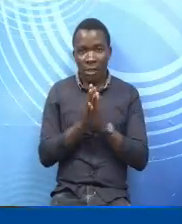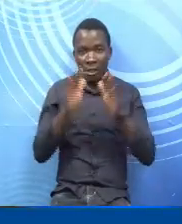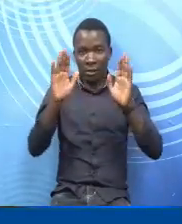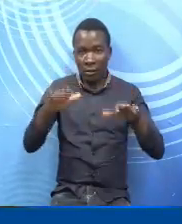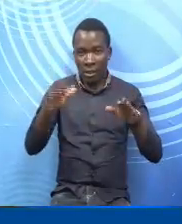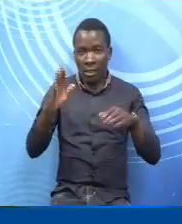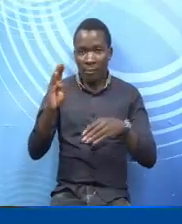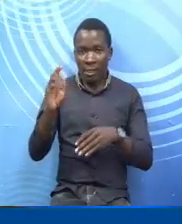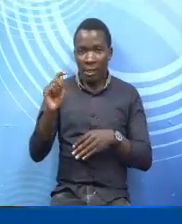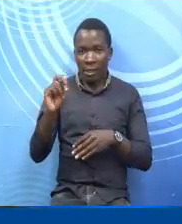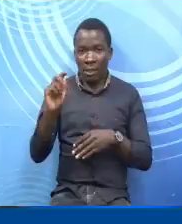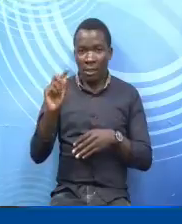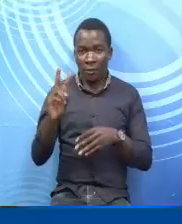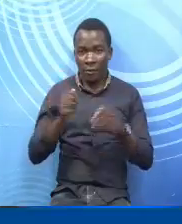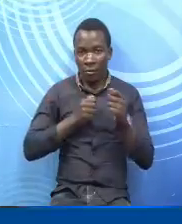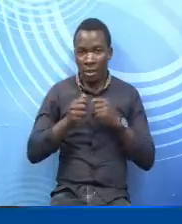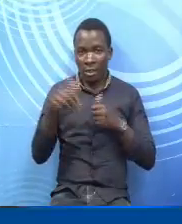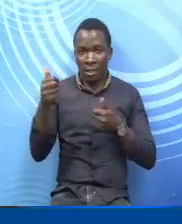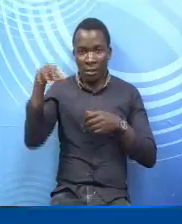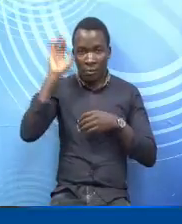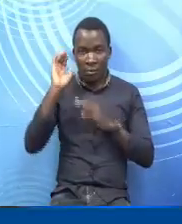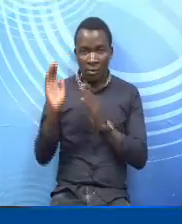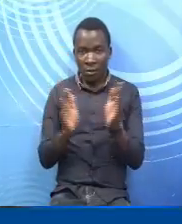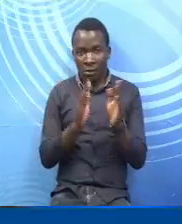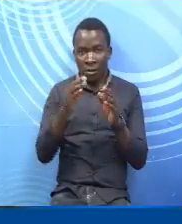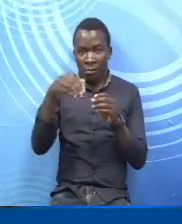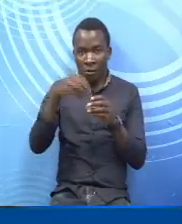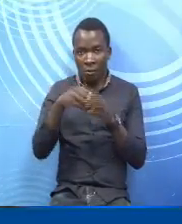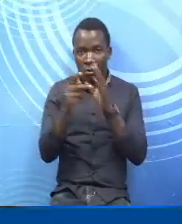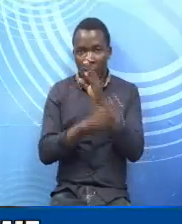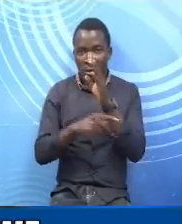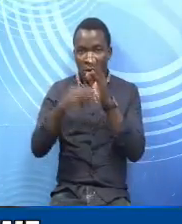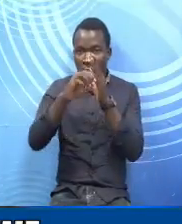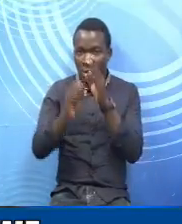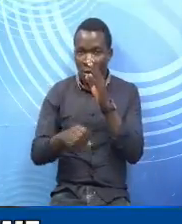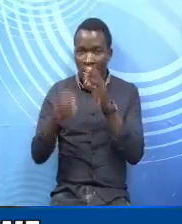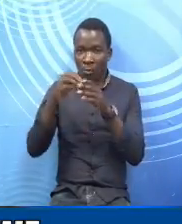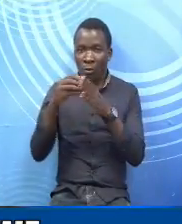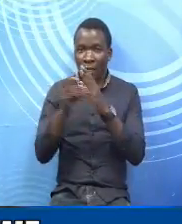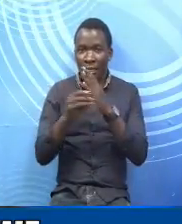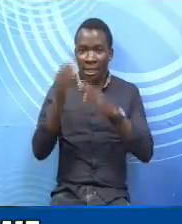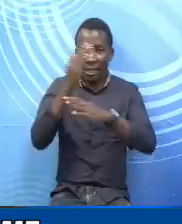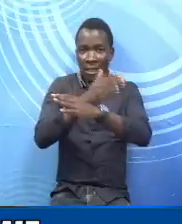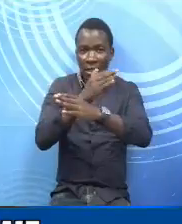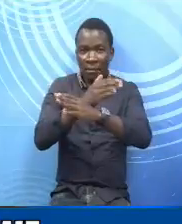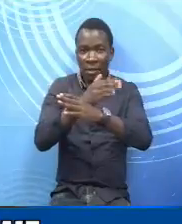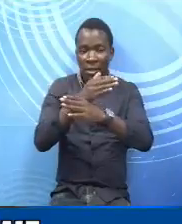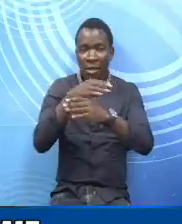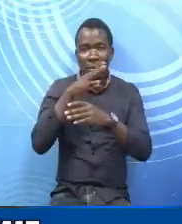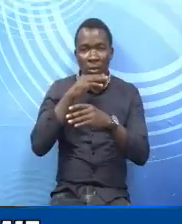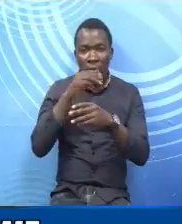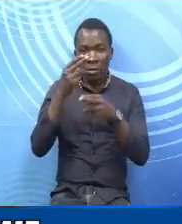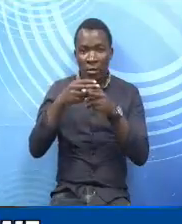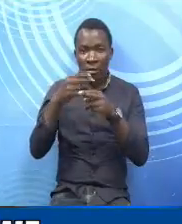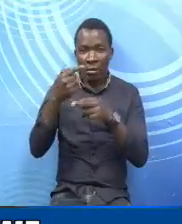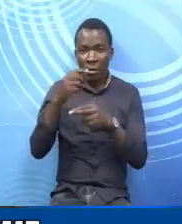Rwanda. Yandi makuru twabateguriye reka twerekeze mu ntara y'Amajyepfo aho mu murenge wa Rugarika mu karere ka Kamonyi. Umusore ugwe ku izina